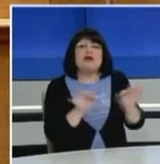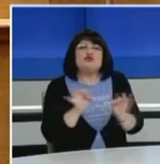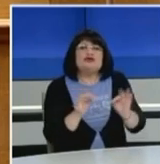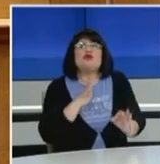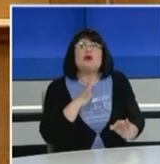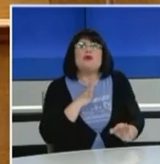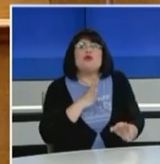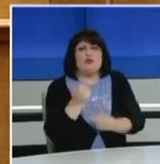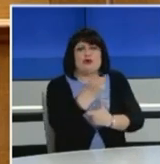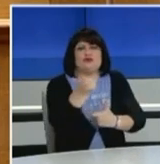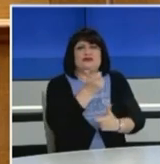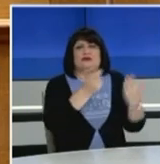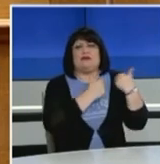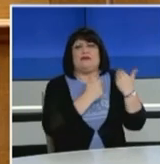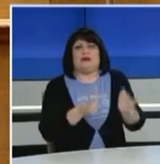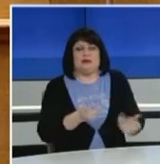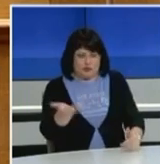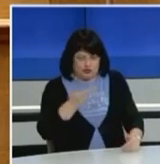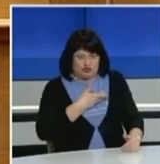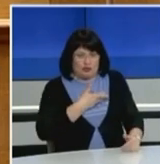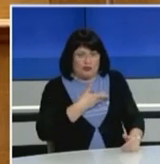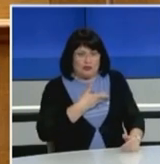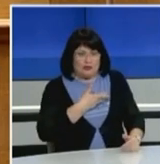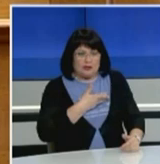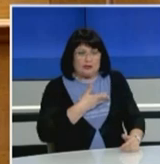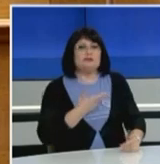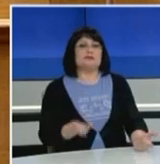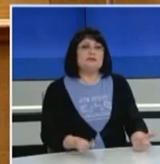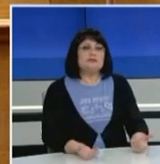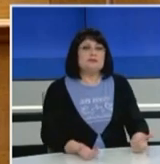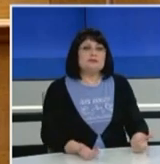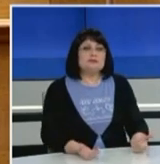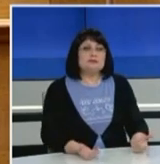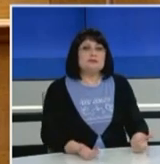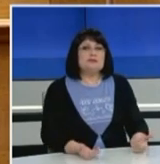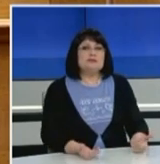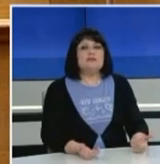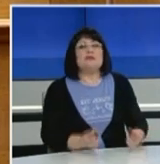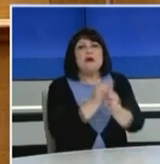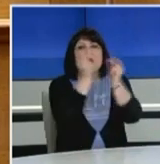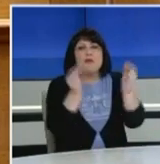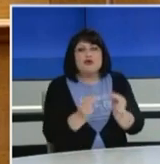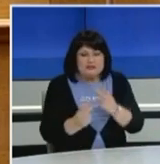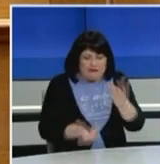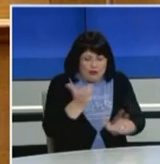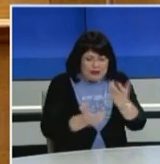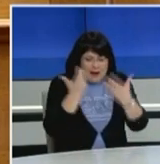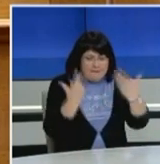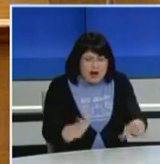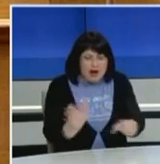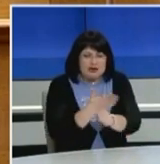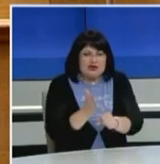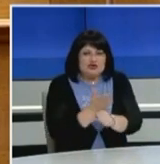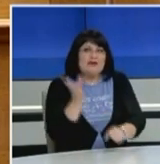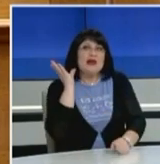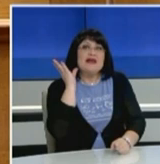του λαού. Είναι πραγματικά σοκαριστικό για όσους έχουν ζήσει τις τραγικές συνέπειες μιας πυρκαγιάς να